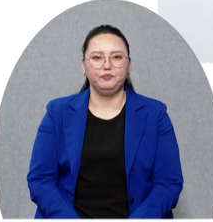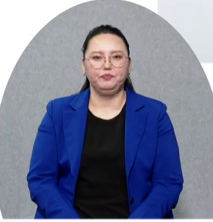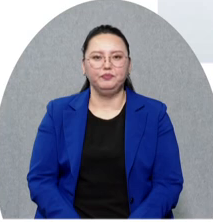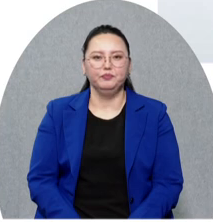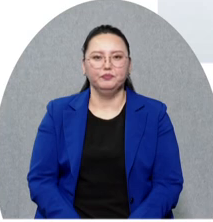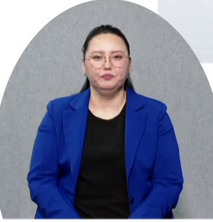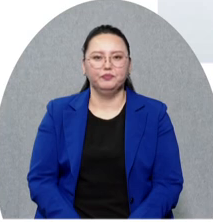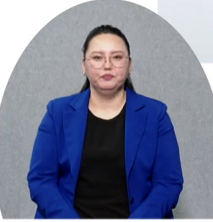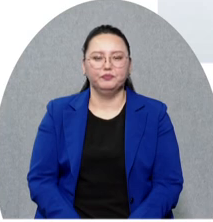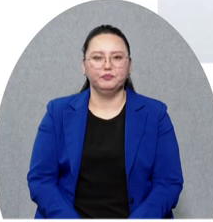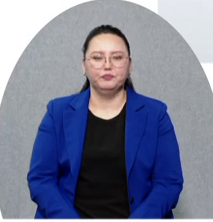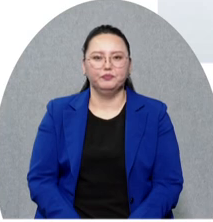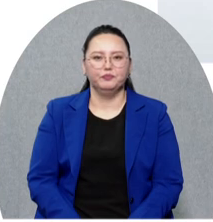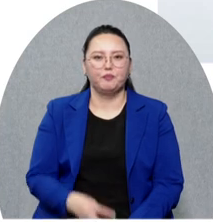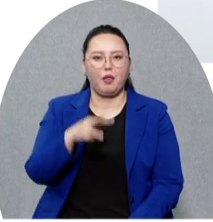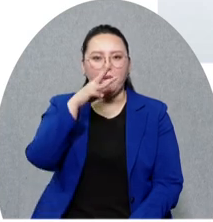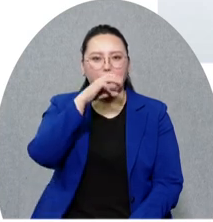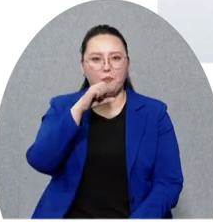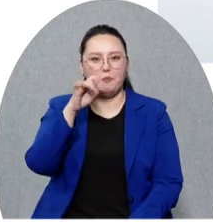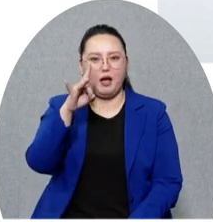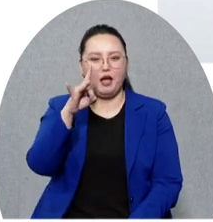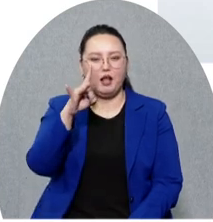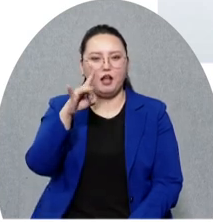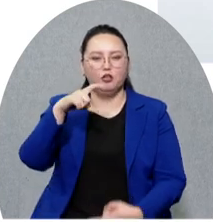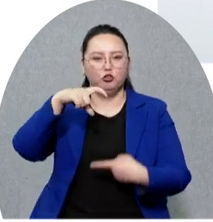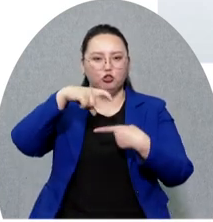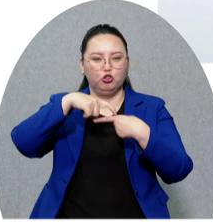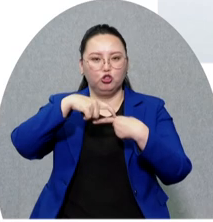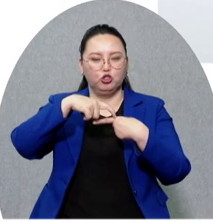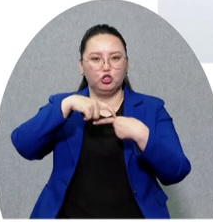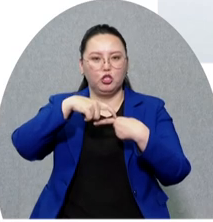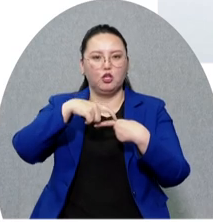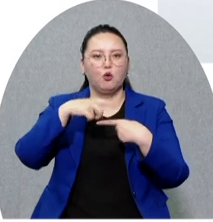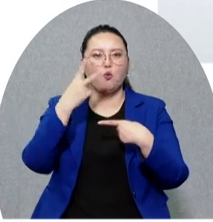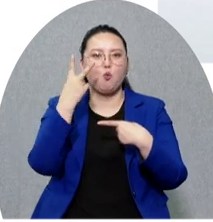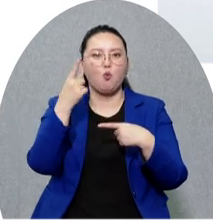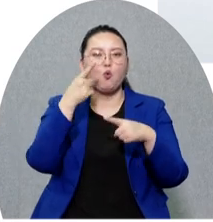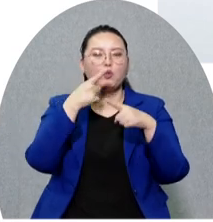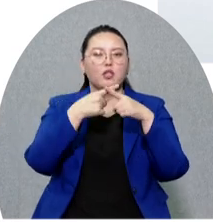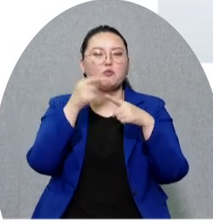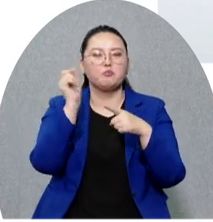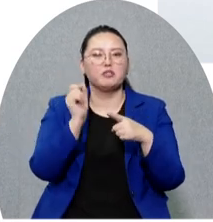За хамгийн сүүл мар гэдэг нөхцөлийг бичгтээ гэдэс жиргэлэн бичсэн байна.